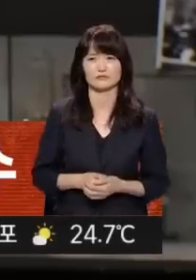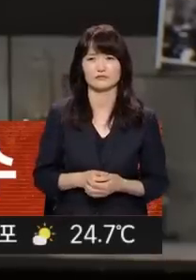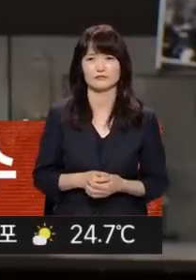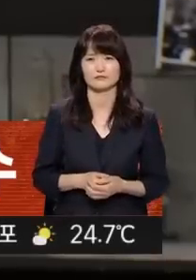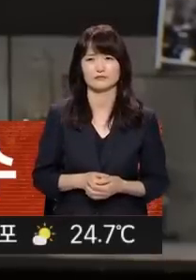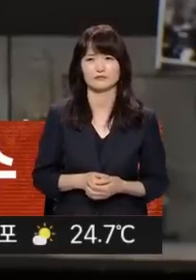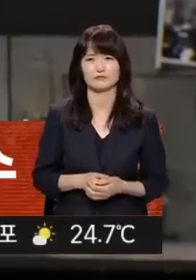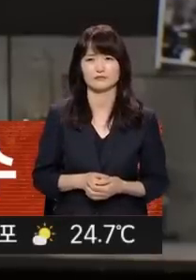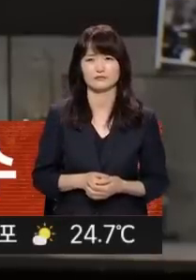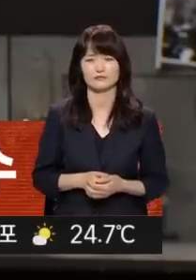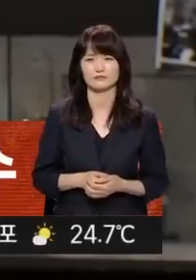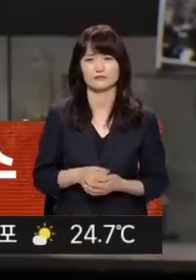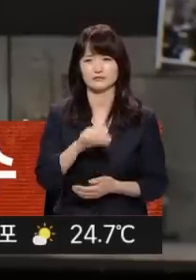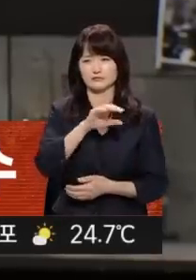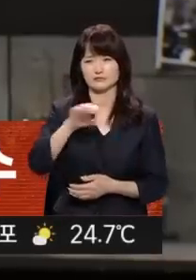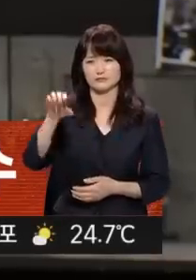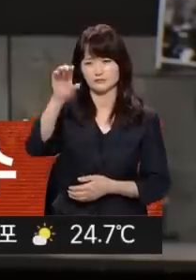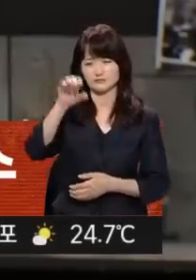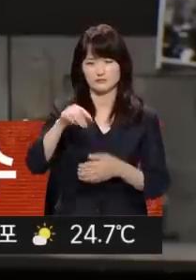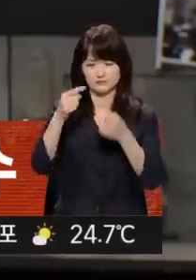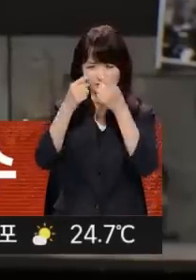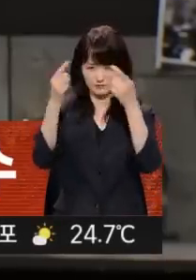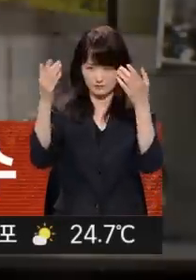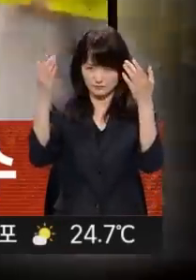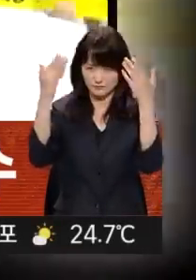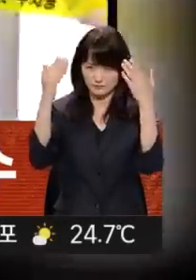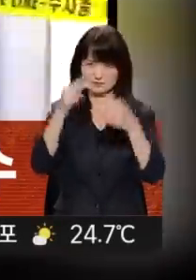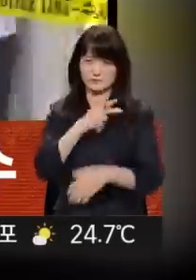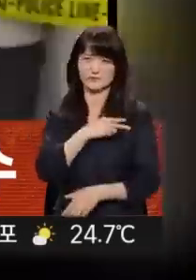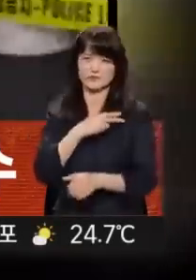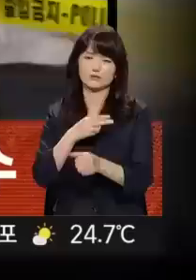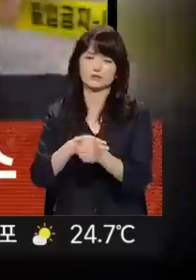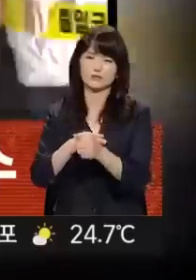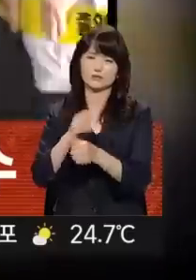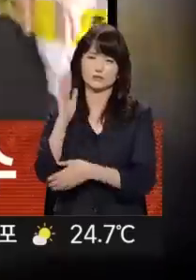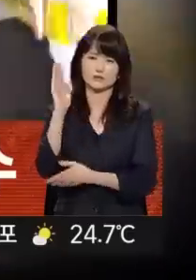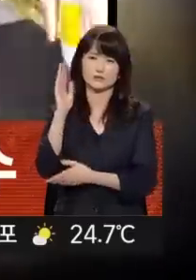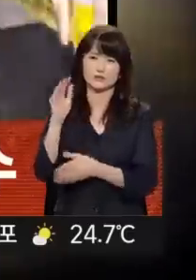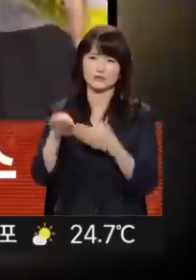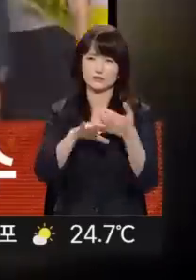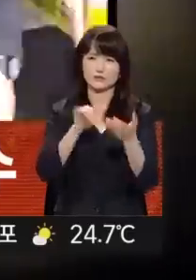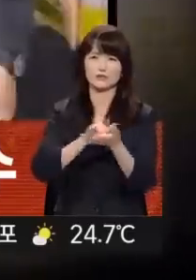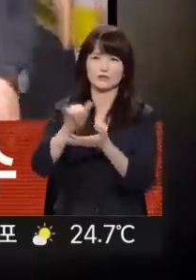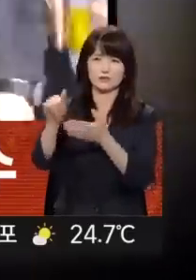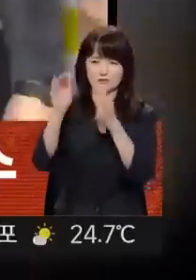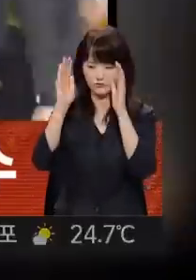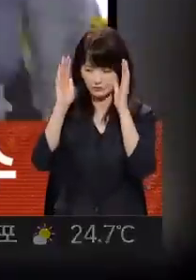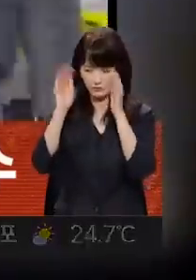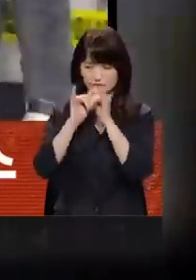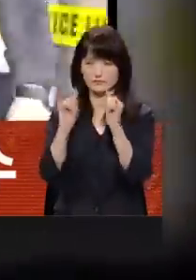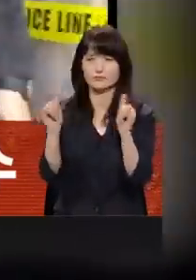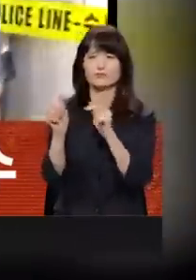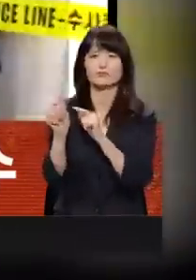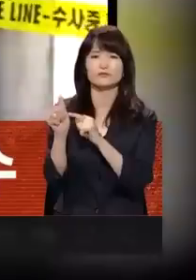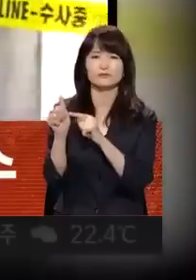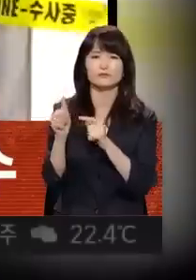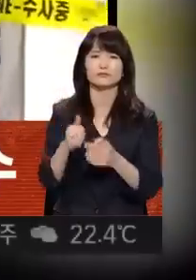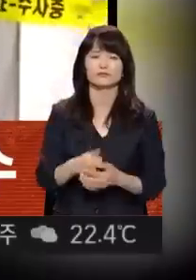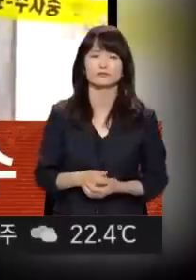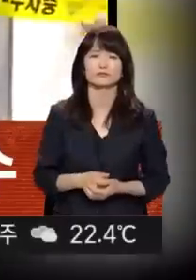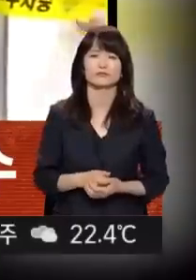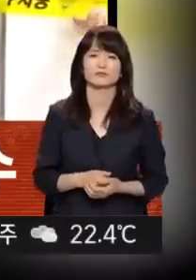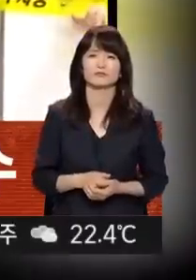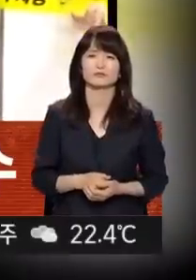당시에 신학대학의 경영교수로 강의까지 나가고 있었던 바로 해외 유학까지 다녀왔던 사람이에요 이제